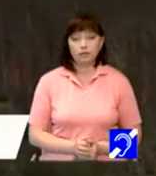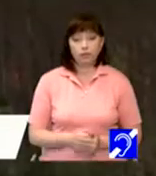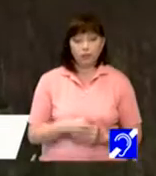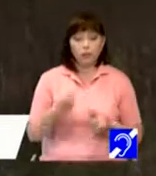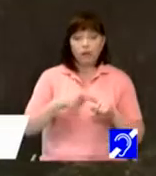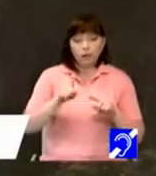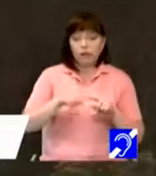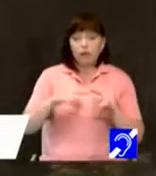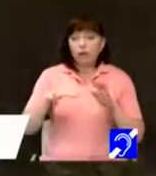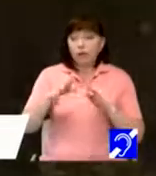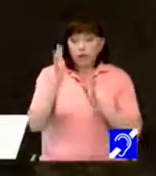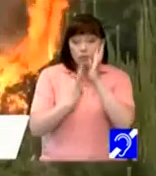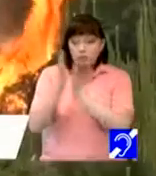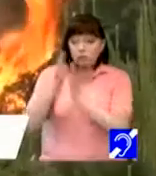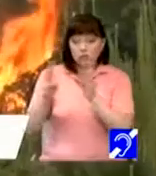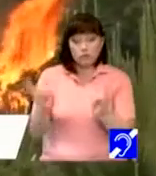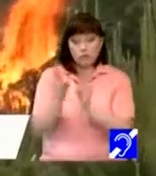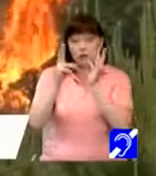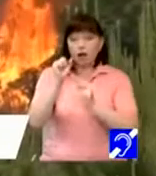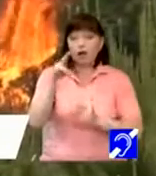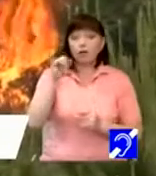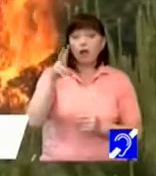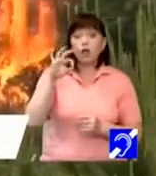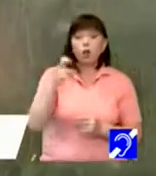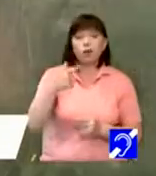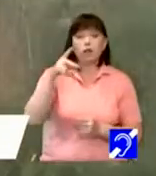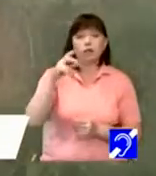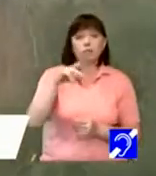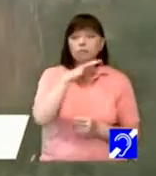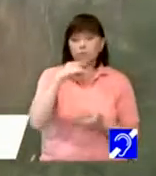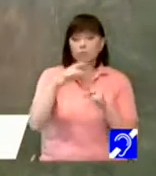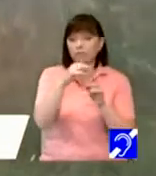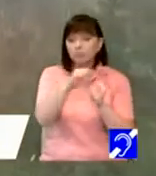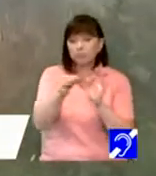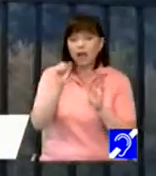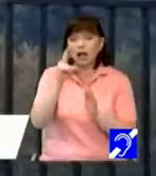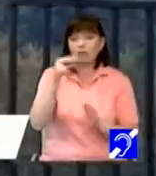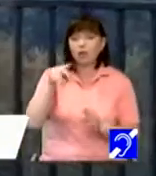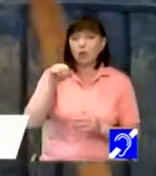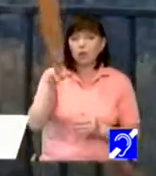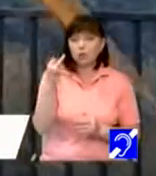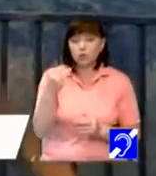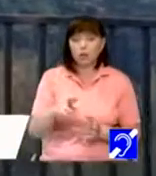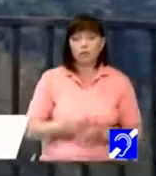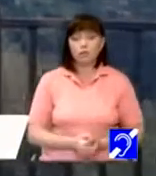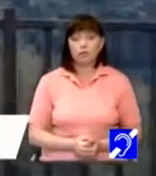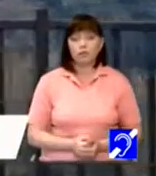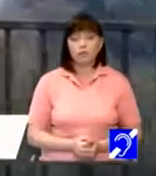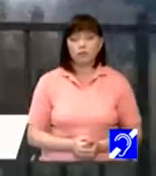Ard hectare întregi în comunitatea valenciană, Catalonia, Aragon, Navarra, Castilla-La Mancha și Andalusia.